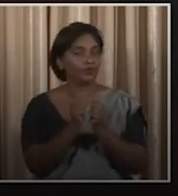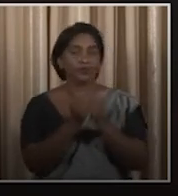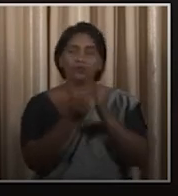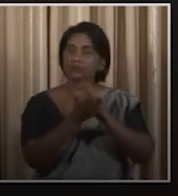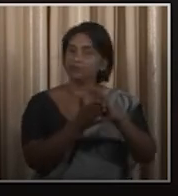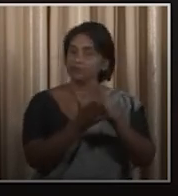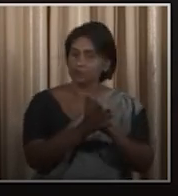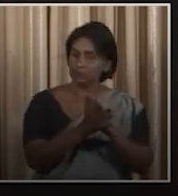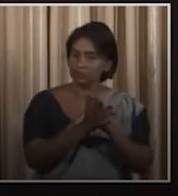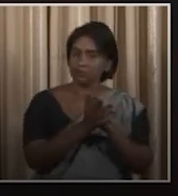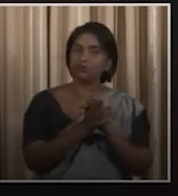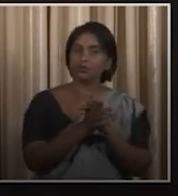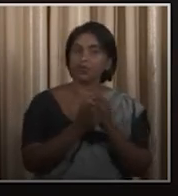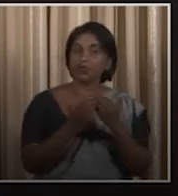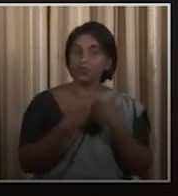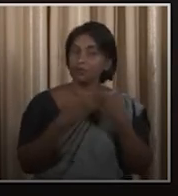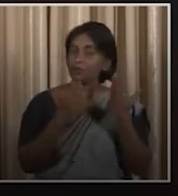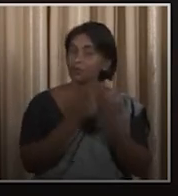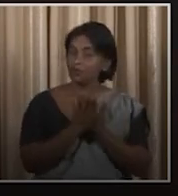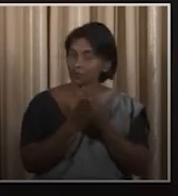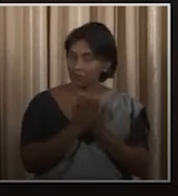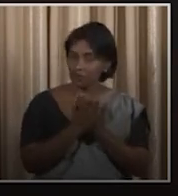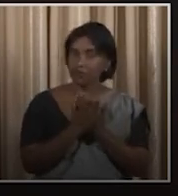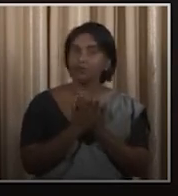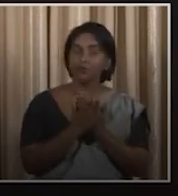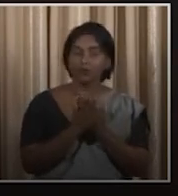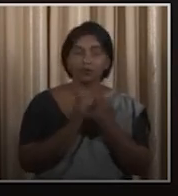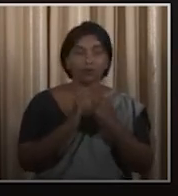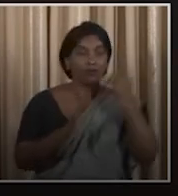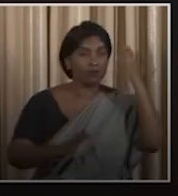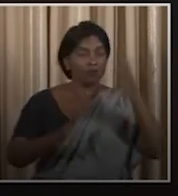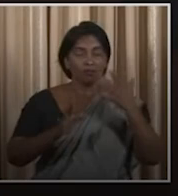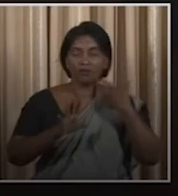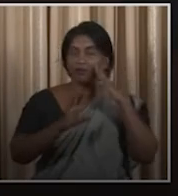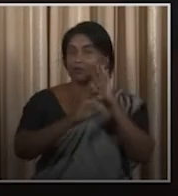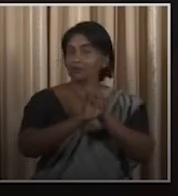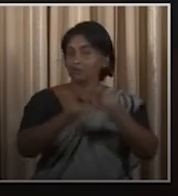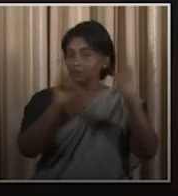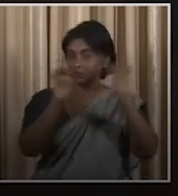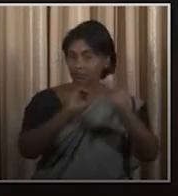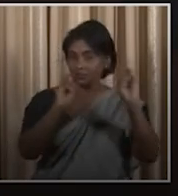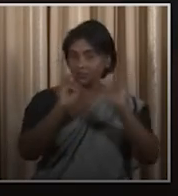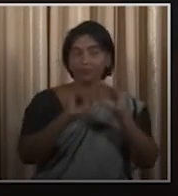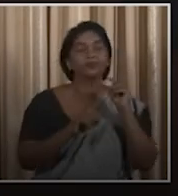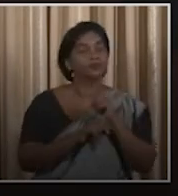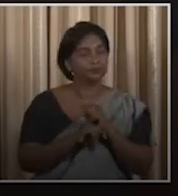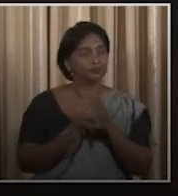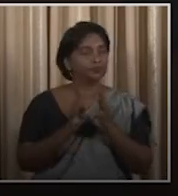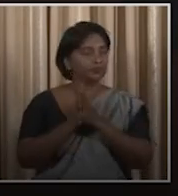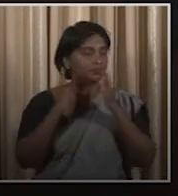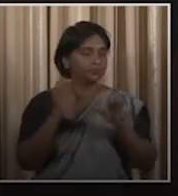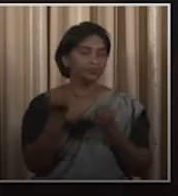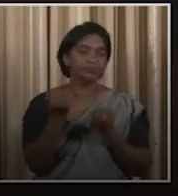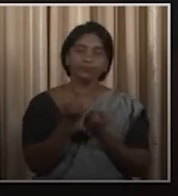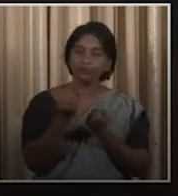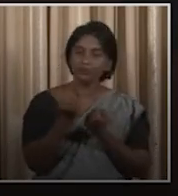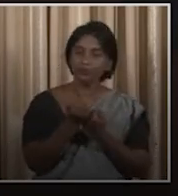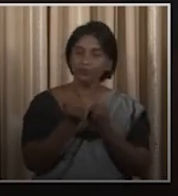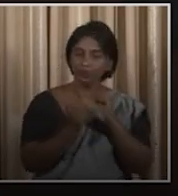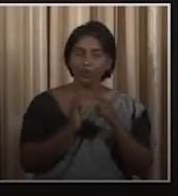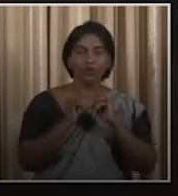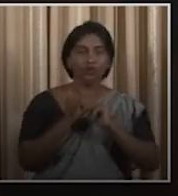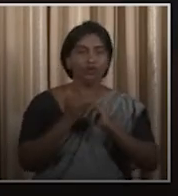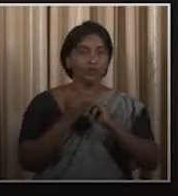කර අපේ සිනමාව ජාත්‍යන්තර මට්ටමට ගෙන යාම සඳහා විශාල දායකත්වයක් සැපයූ